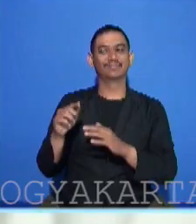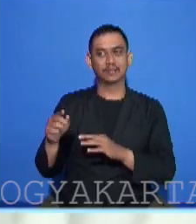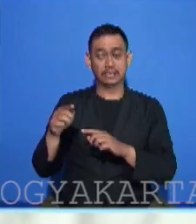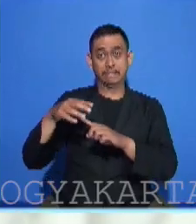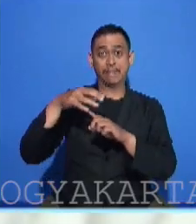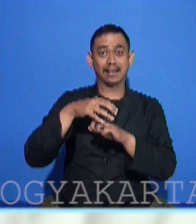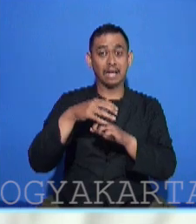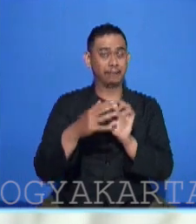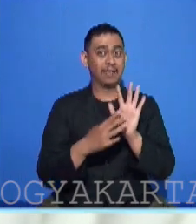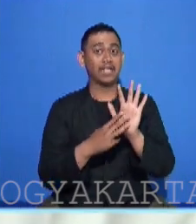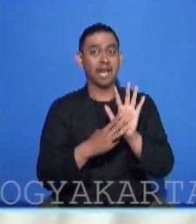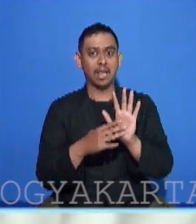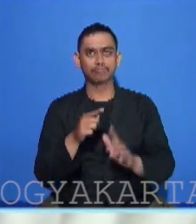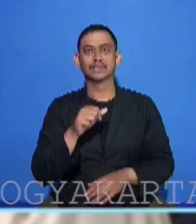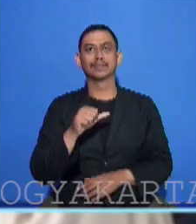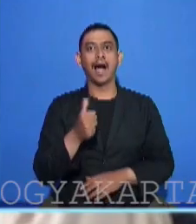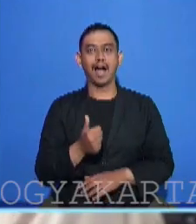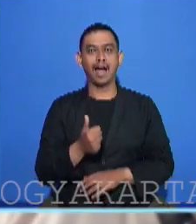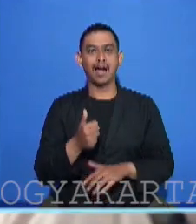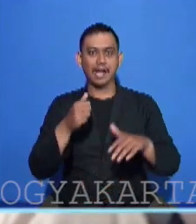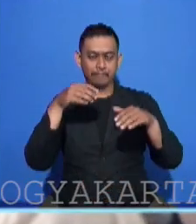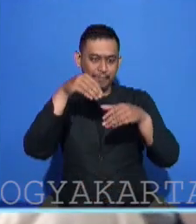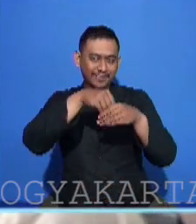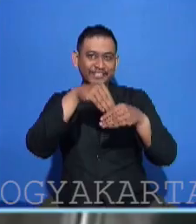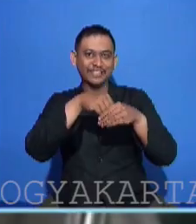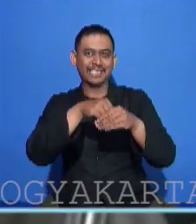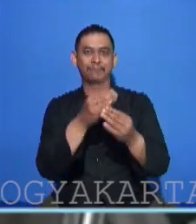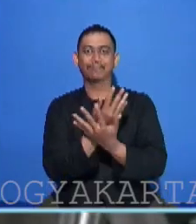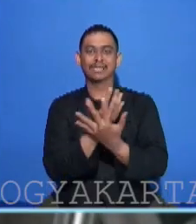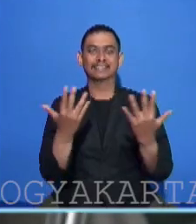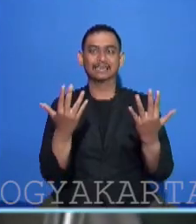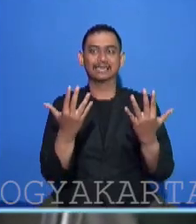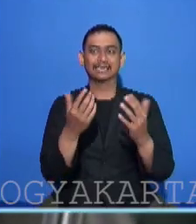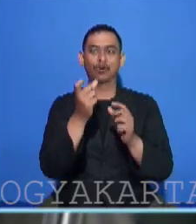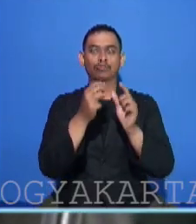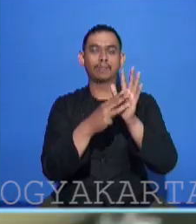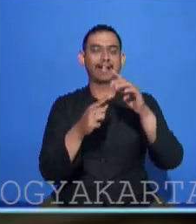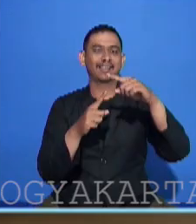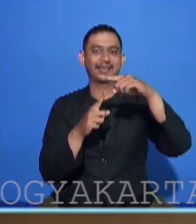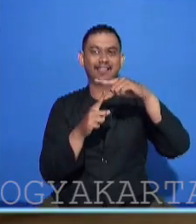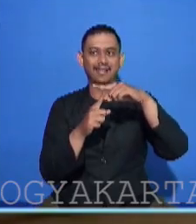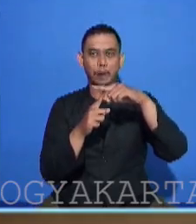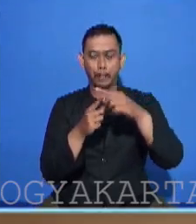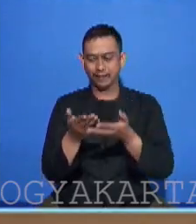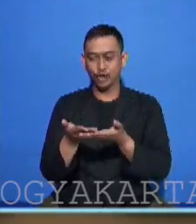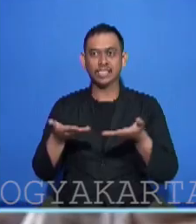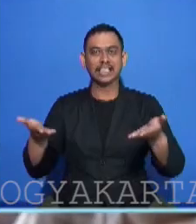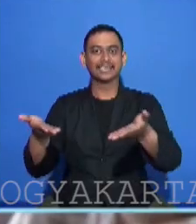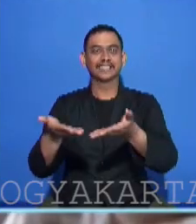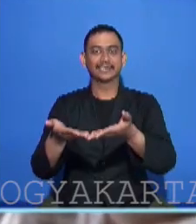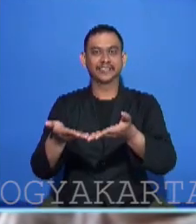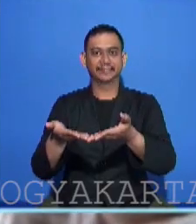mampu berkontribusi dalam membantu masyarakat serta umat, baik di bidang sosial, pendidikan, agama, ekonomi